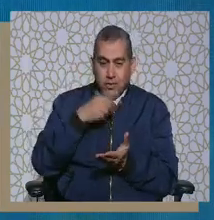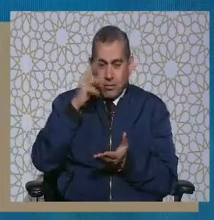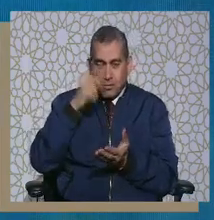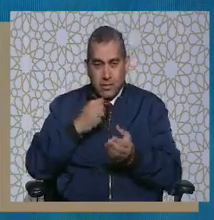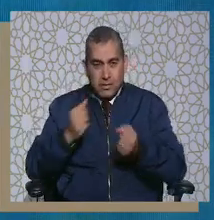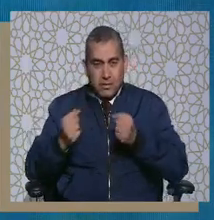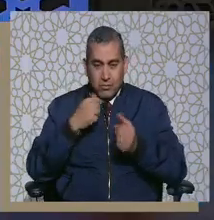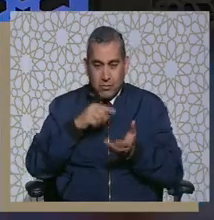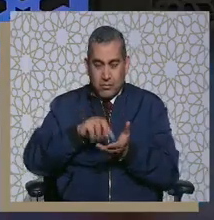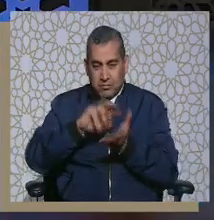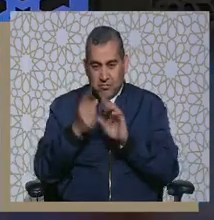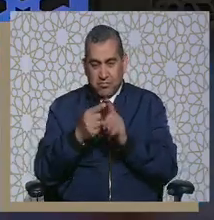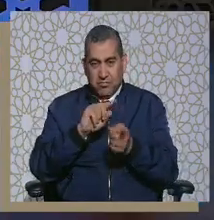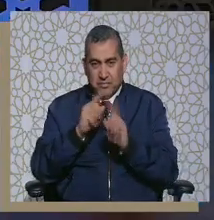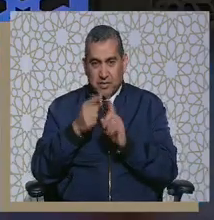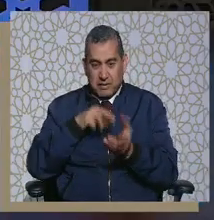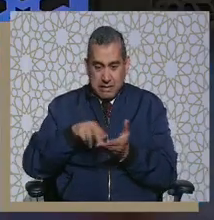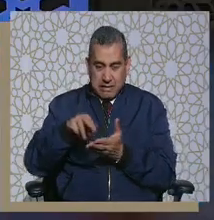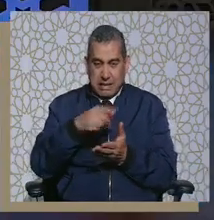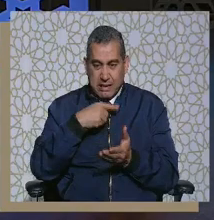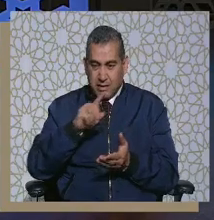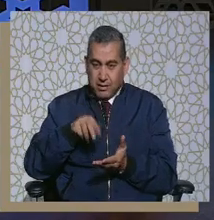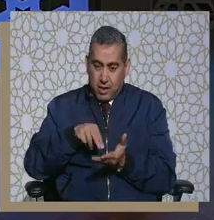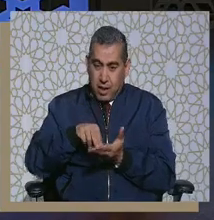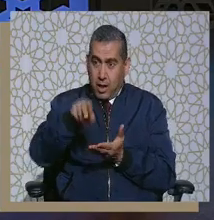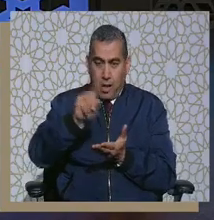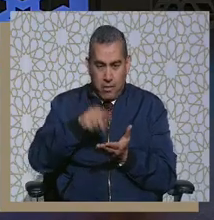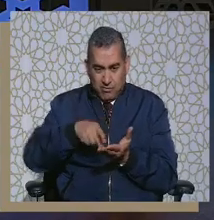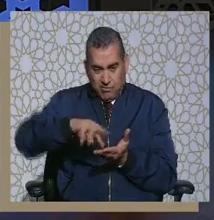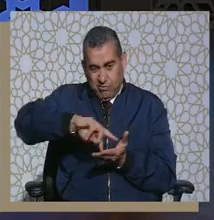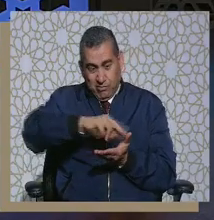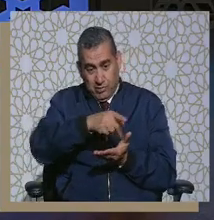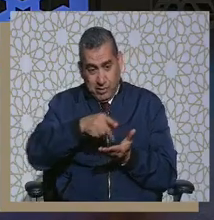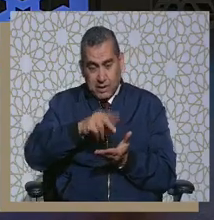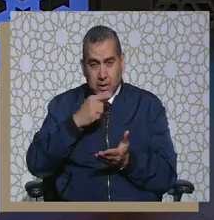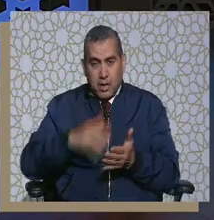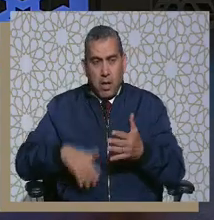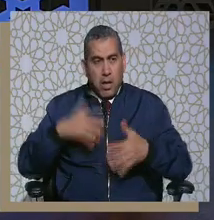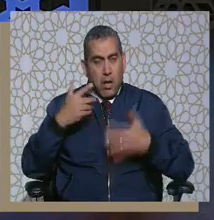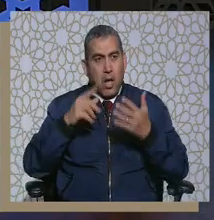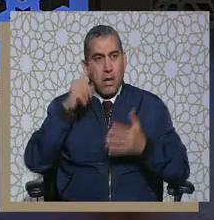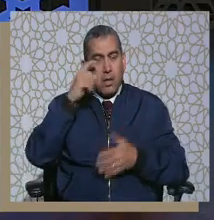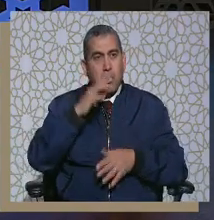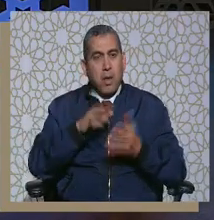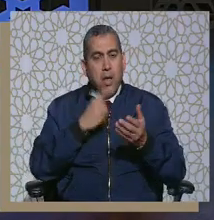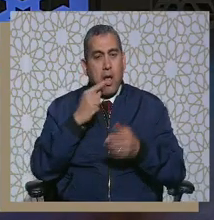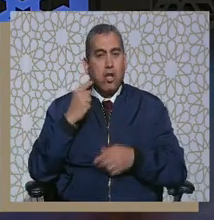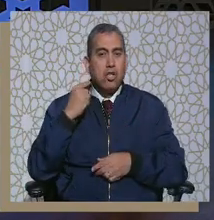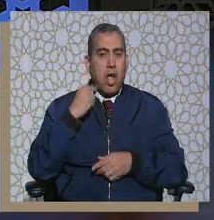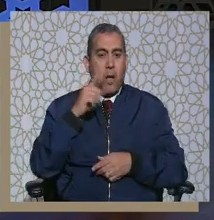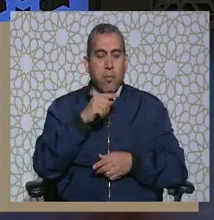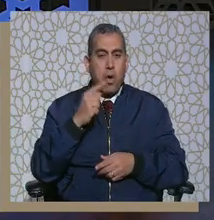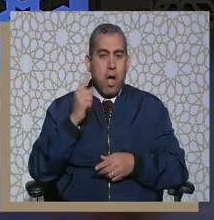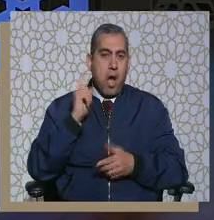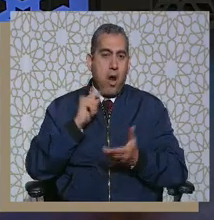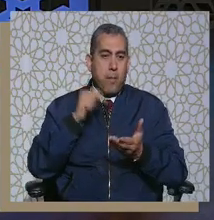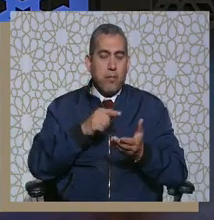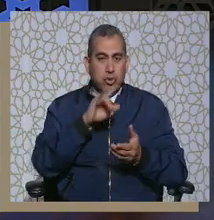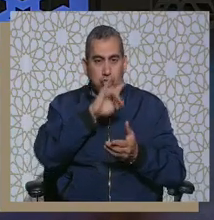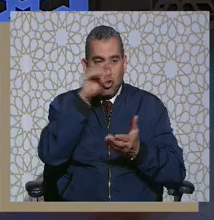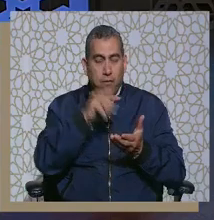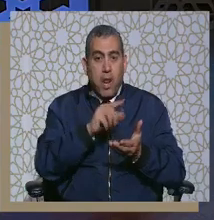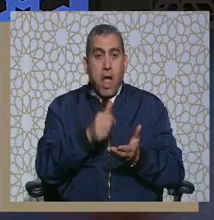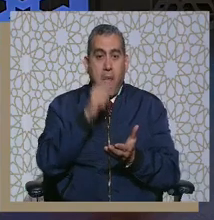ده بنحس بالالم والوجع لكن ده اللي بيودينا للخير ويودي الى الله ولذلك انا بحب